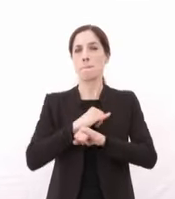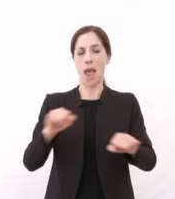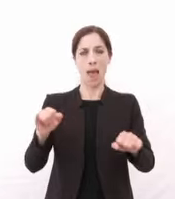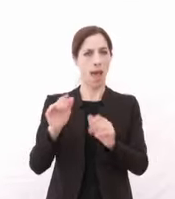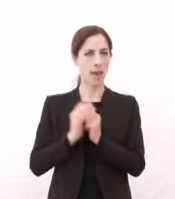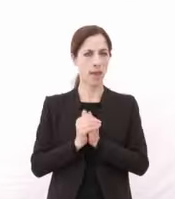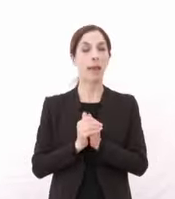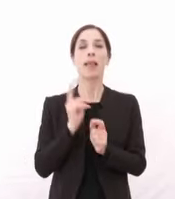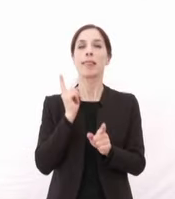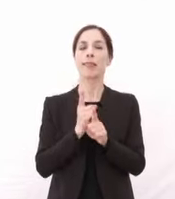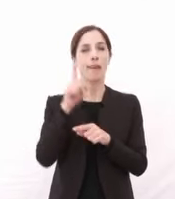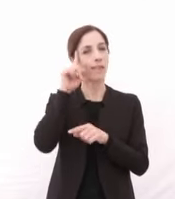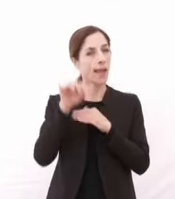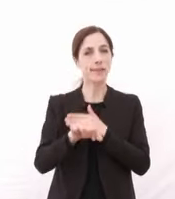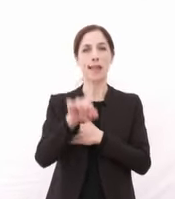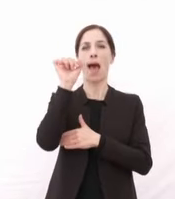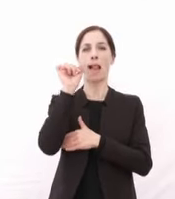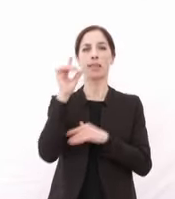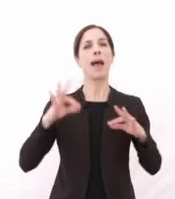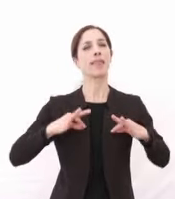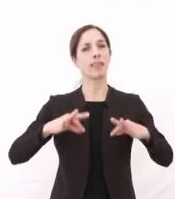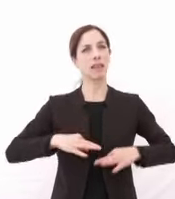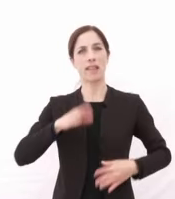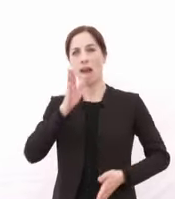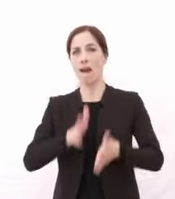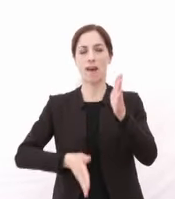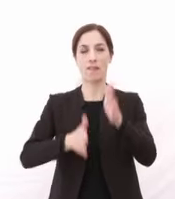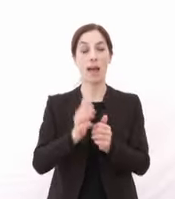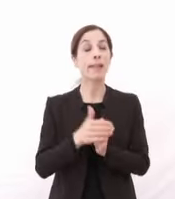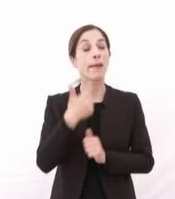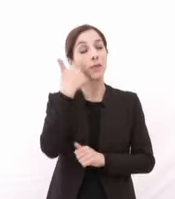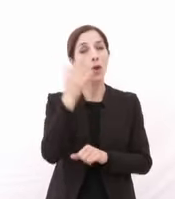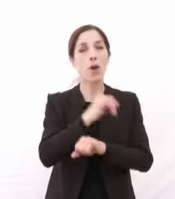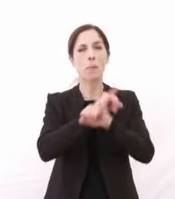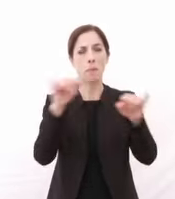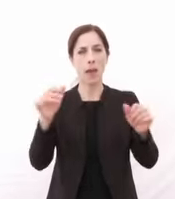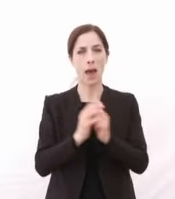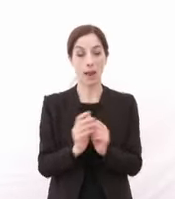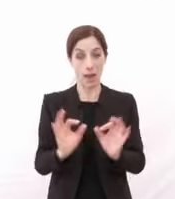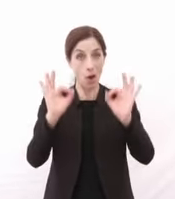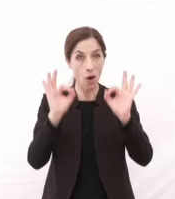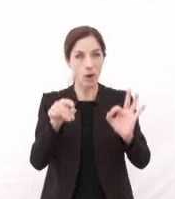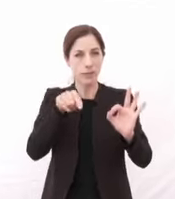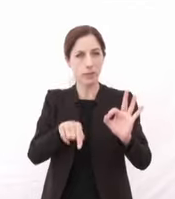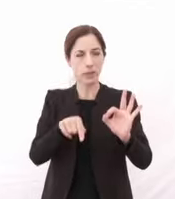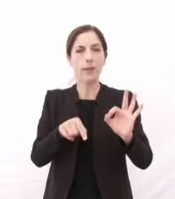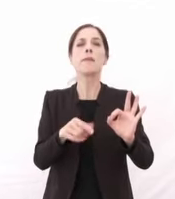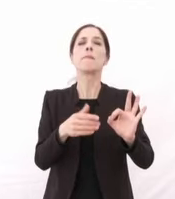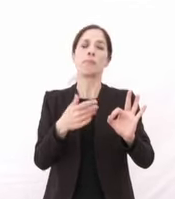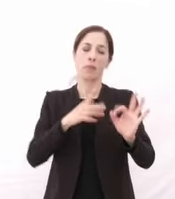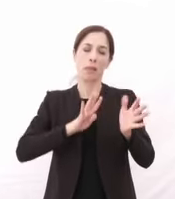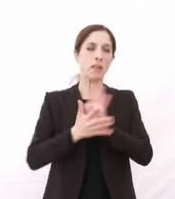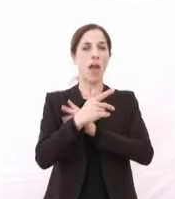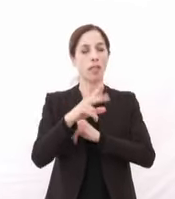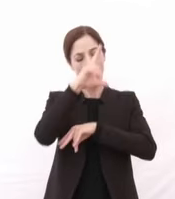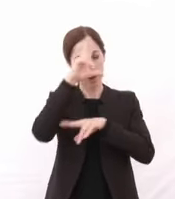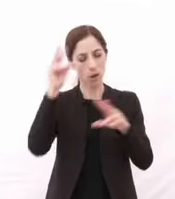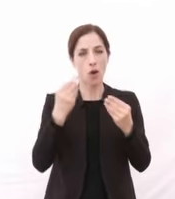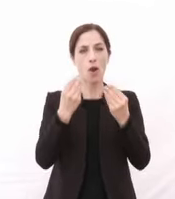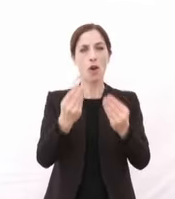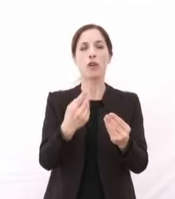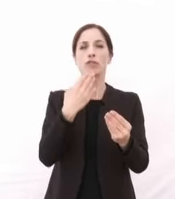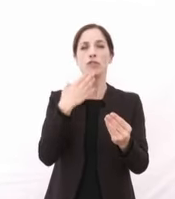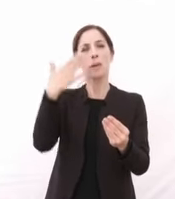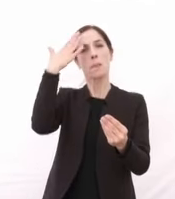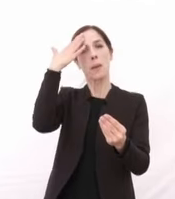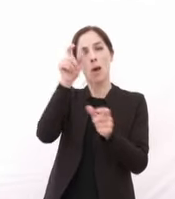senza mai doversi vergognare. Solo così potremo onorare quel debito di memoria nei confronti di chi ha